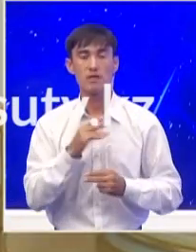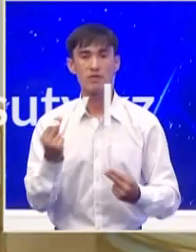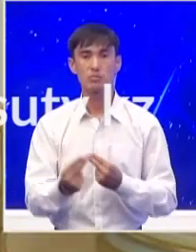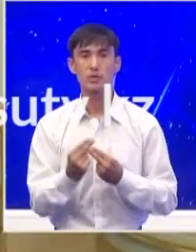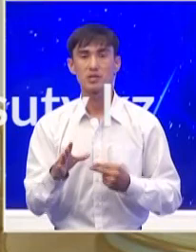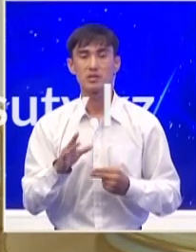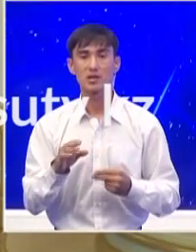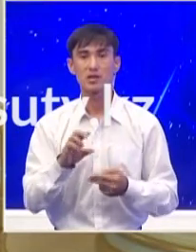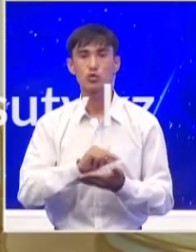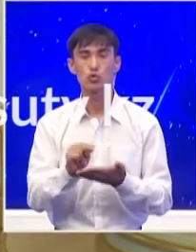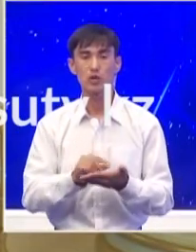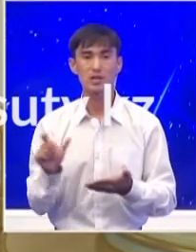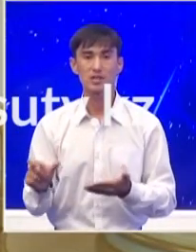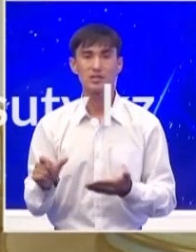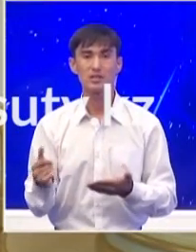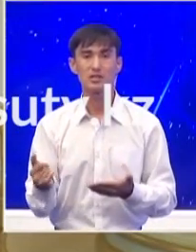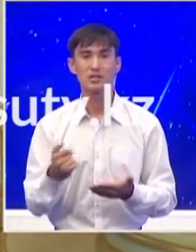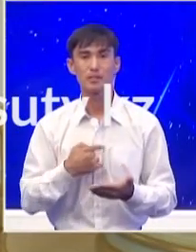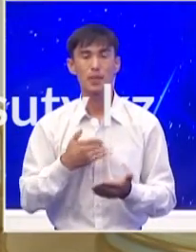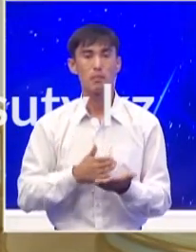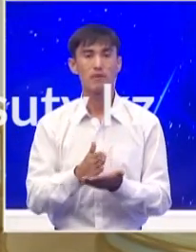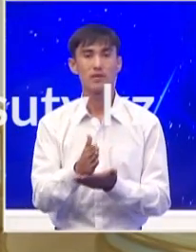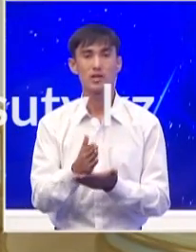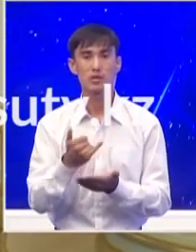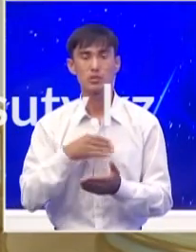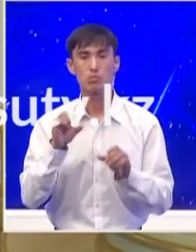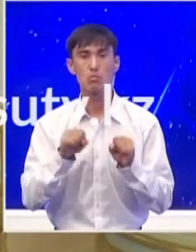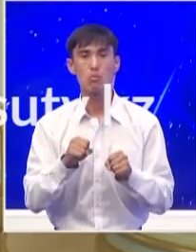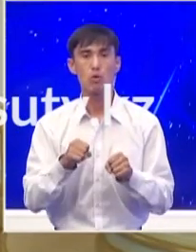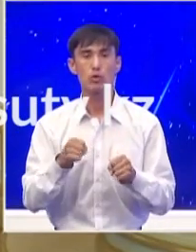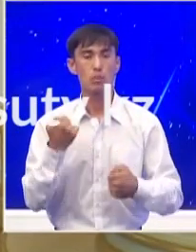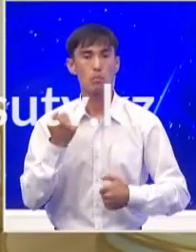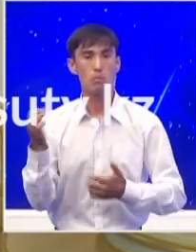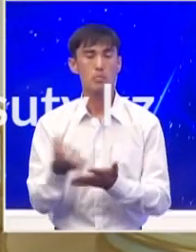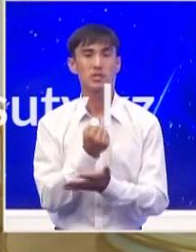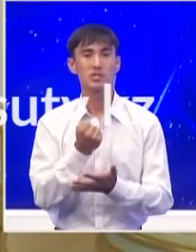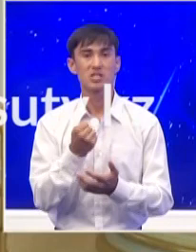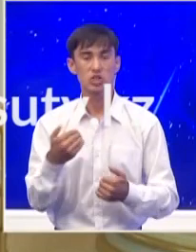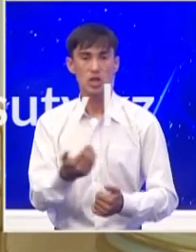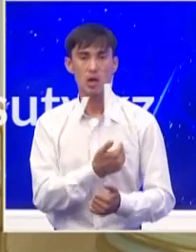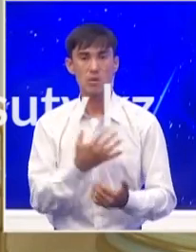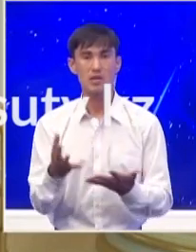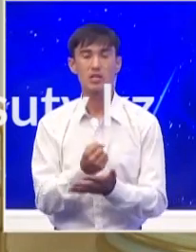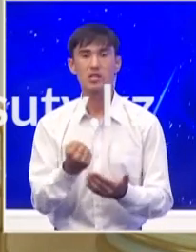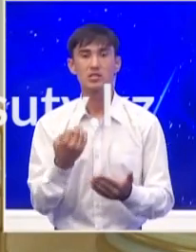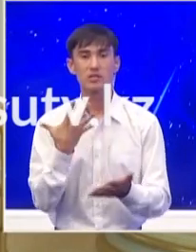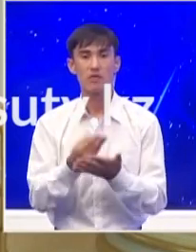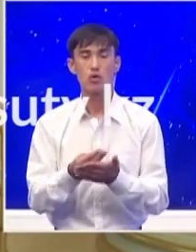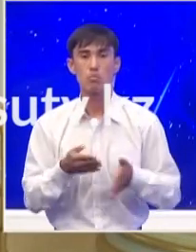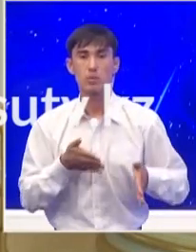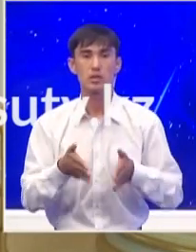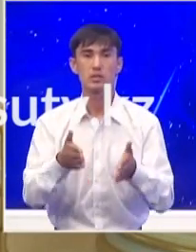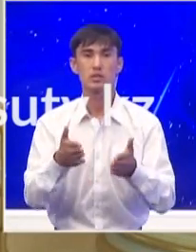журналистики благодаря заданному ею направлению я смог не только добиться желаемого но и найти свое предназначение в жизни